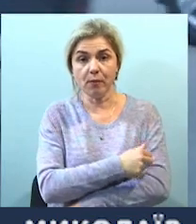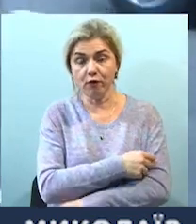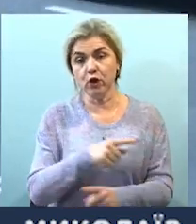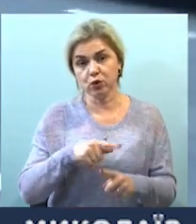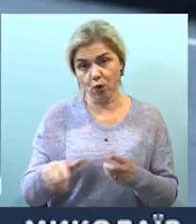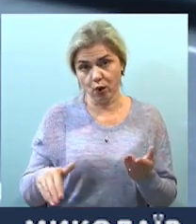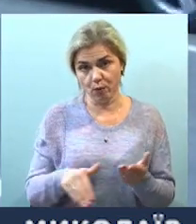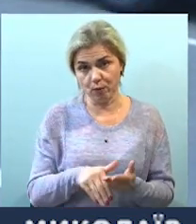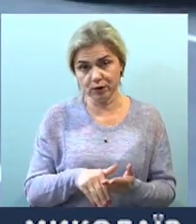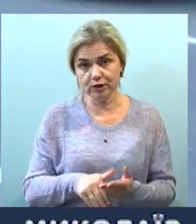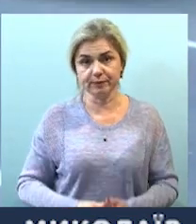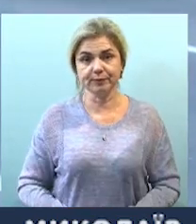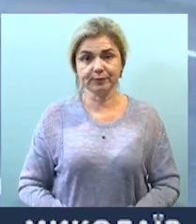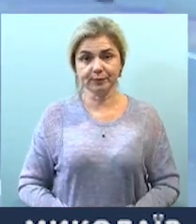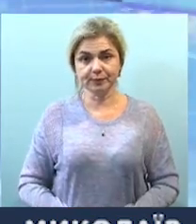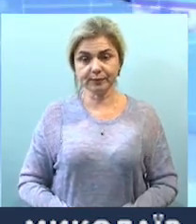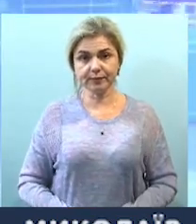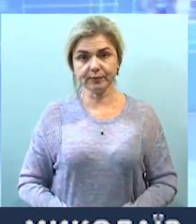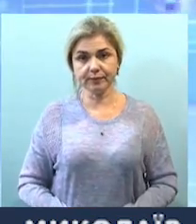швидкої медичної допомоги.